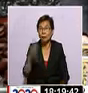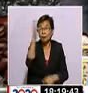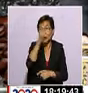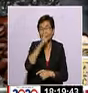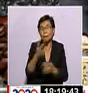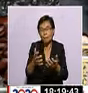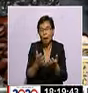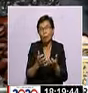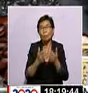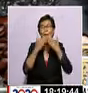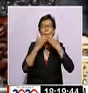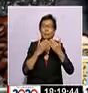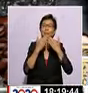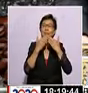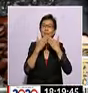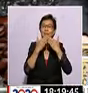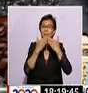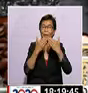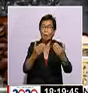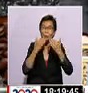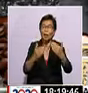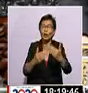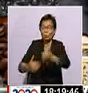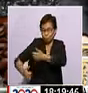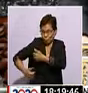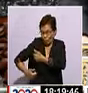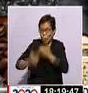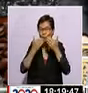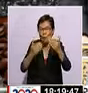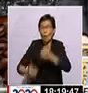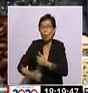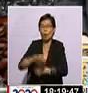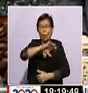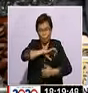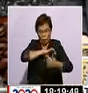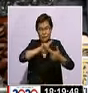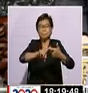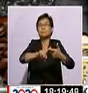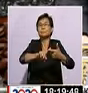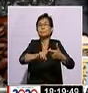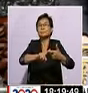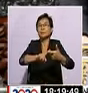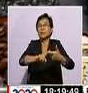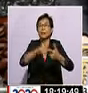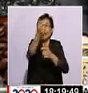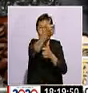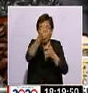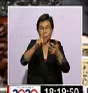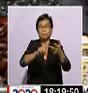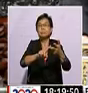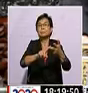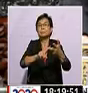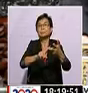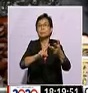Kerajaan ingin merakamkan penghargaan kepada Angkatan Tentera Malaysia, Polis Diraja Malaysia, Jabatan Bomba dan